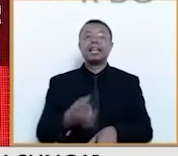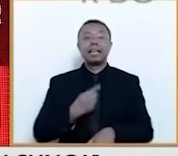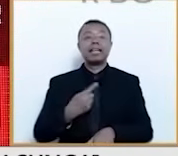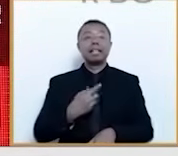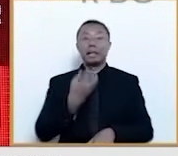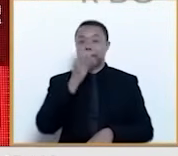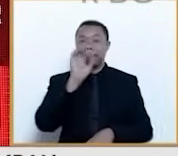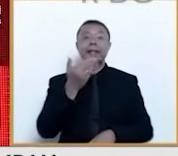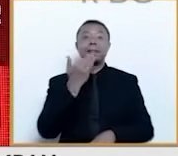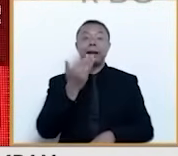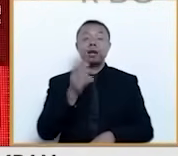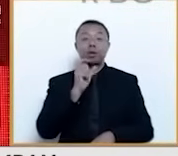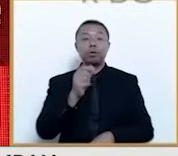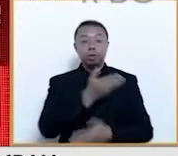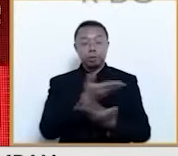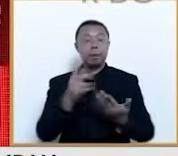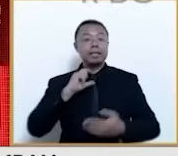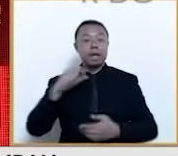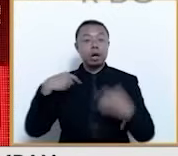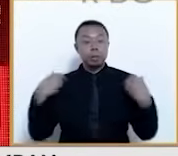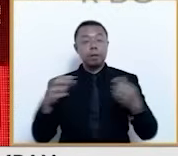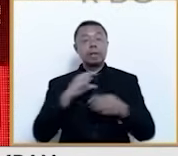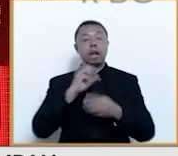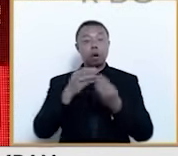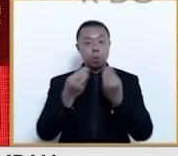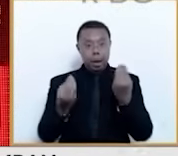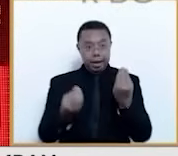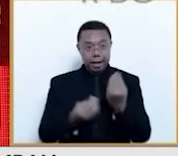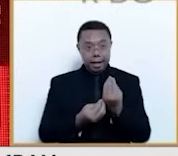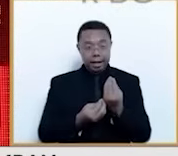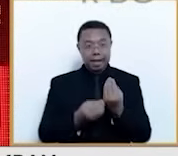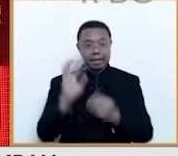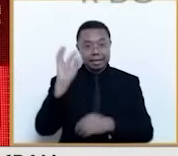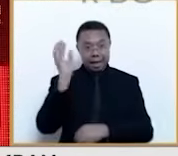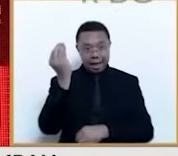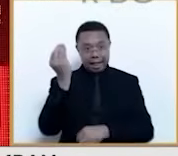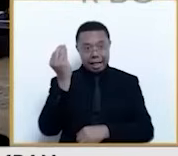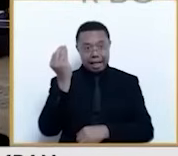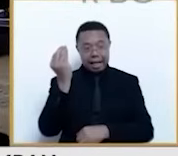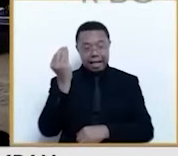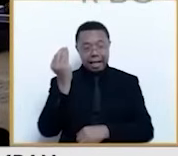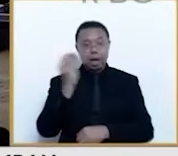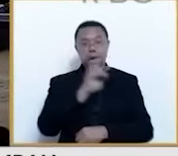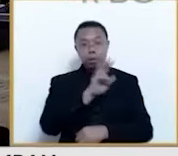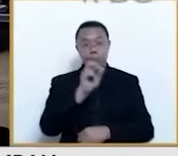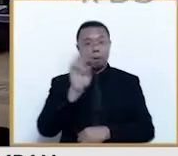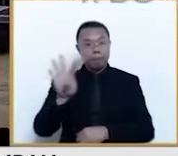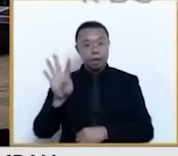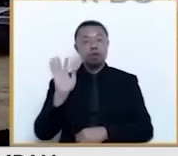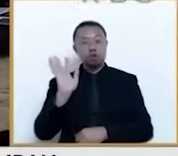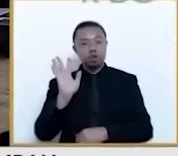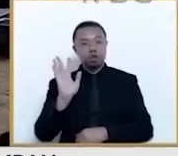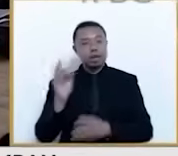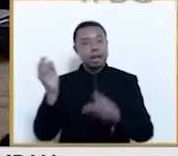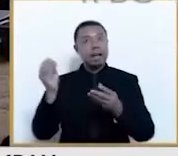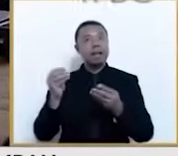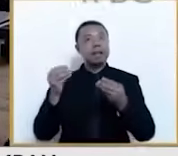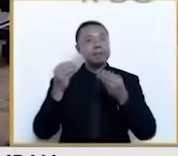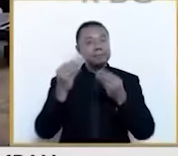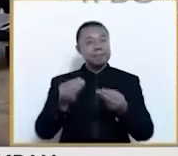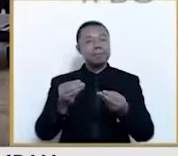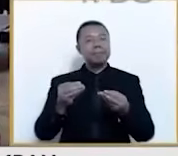kita ucapkan terima kasih untuk seluruh calon gubernur dan juga calon wakil gubernur DKI Jakarta 2024 yang telah melalui sesi